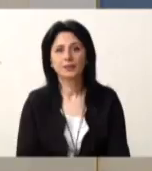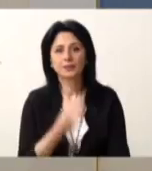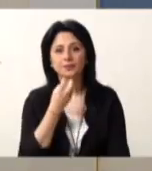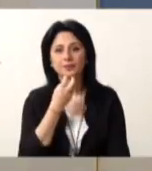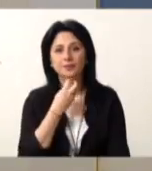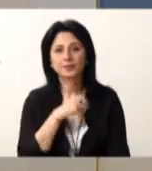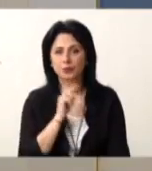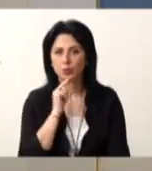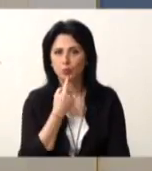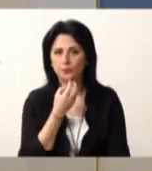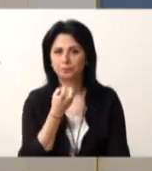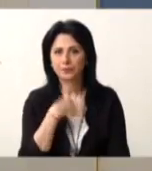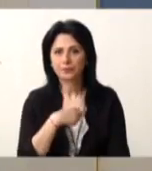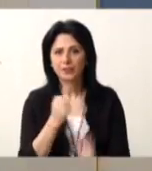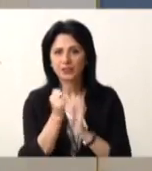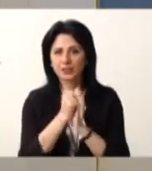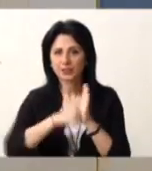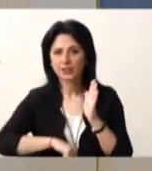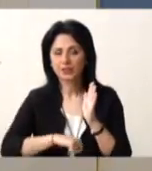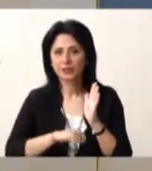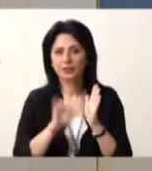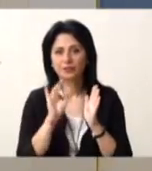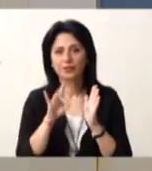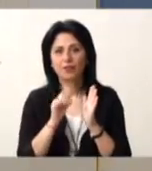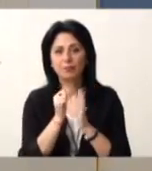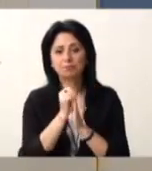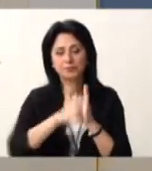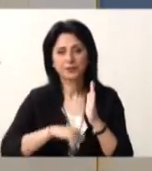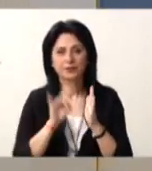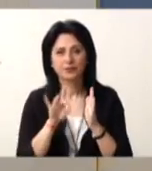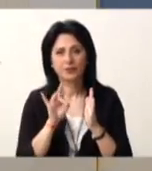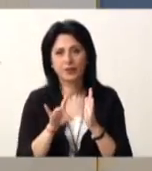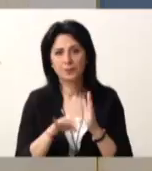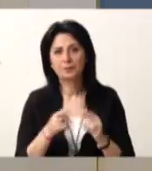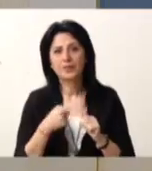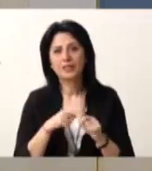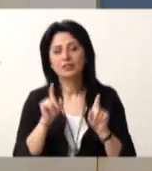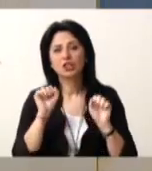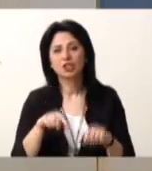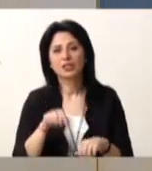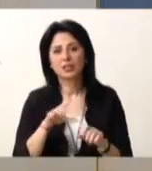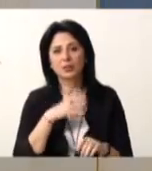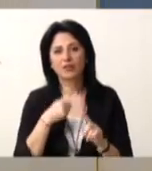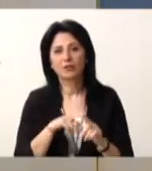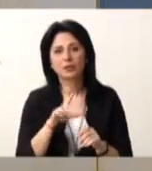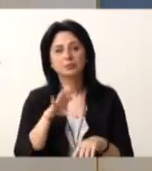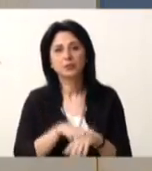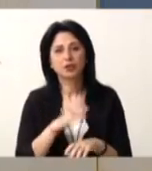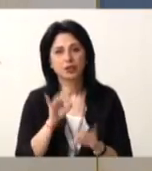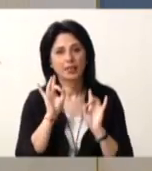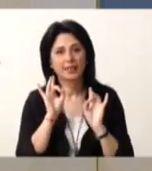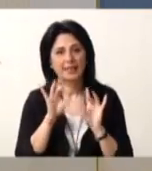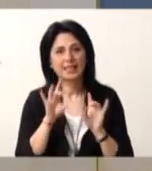ყლაპვის გაძნელება, ერთ-ერთი სიმპტომი, ტკივილი ყლაპვის დროს. ასევე შესაძლებელია ამ სიმპტომი იყოს